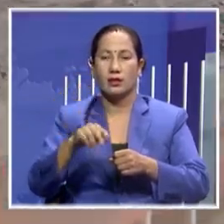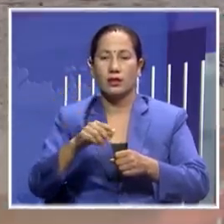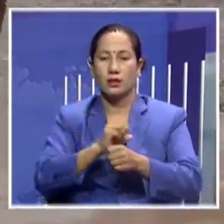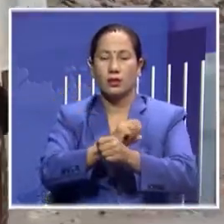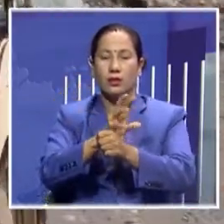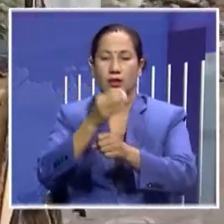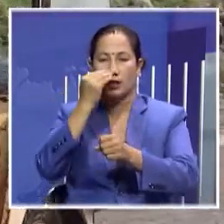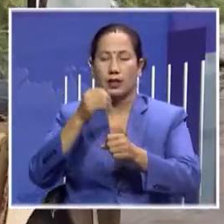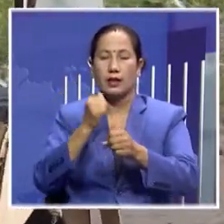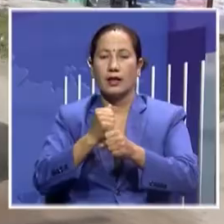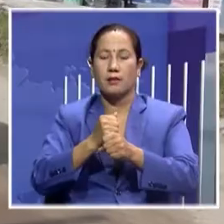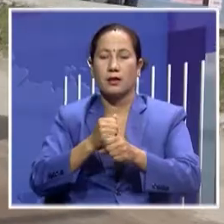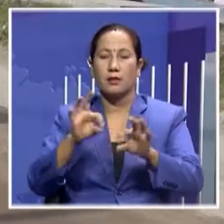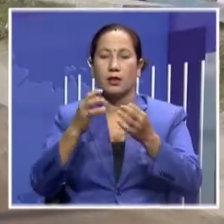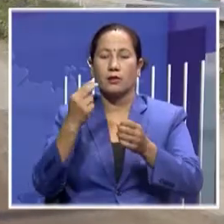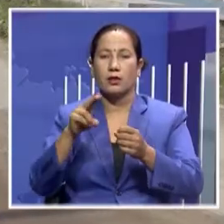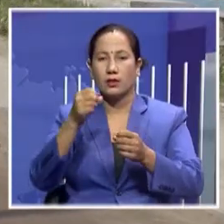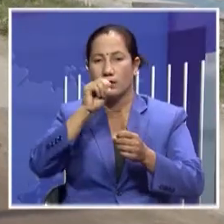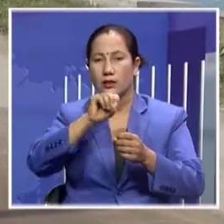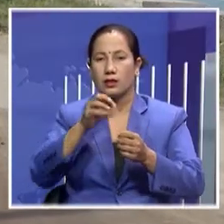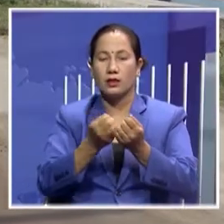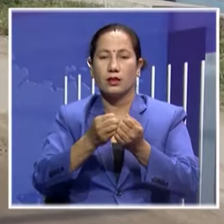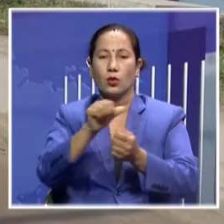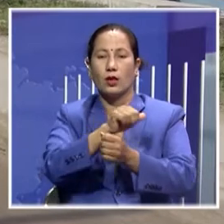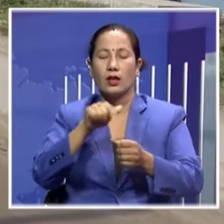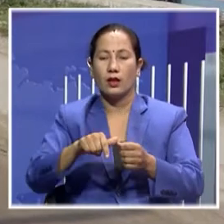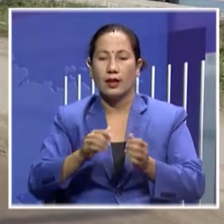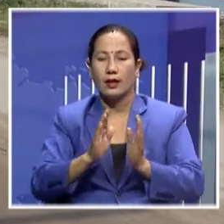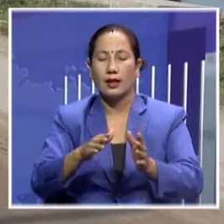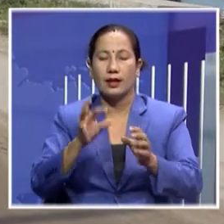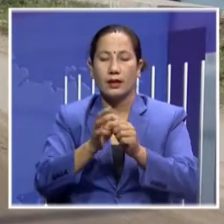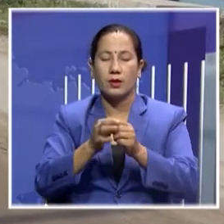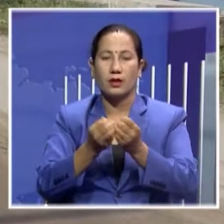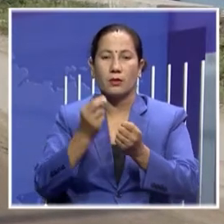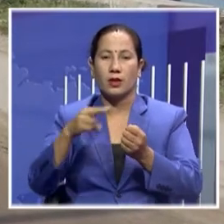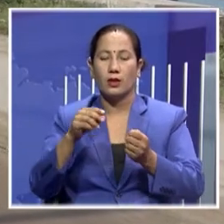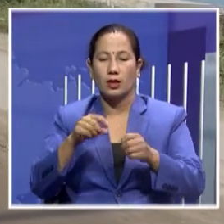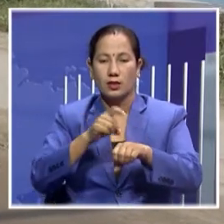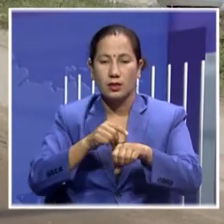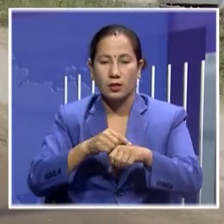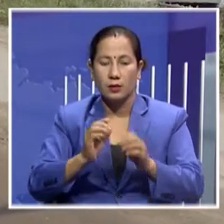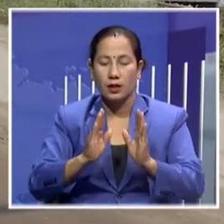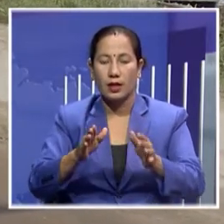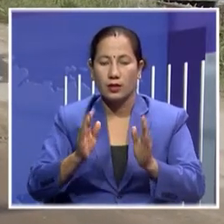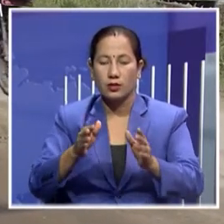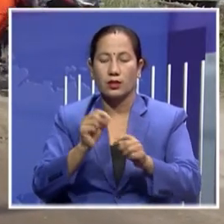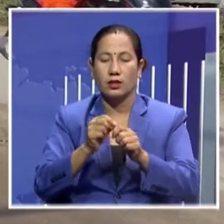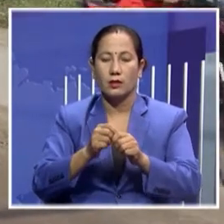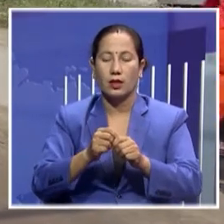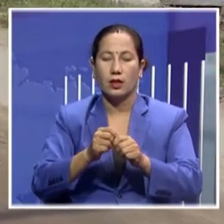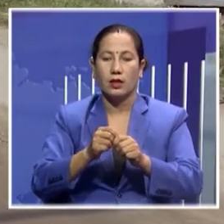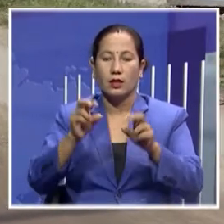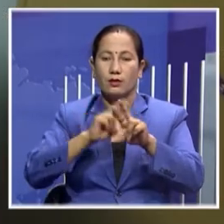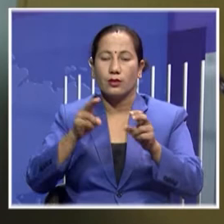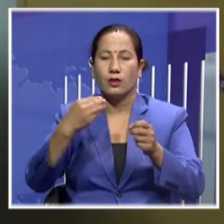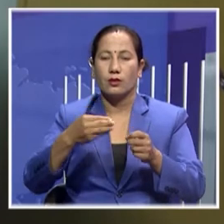काममा केही प्रभावित भएको बताउनु भएको छ। उहाँले अहिले नाली निर्माणको काम भइरहेकोले समयमै नाली सहितको सडक निर्माणको काम सम्पन्न हुने बताउनु